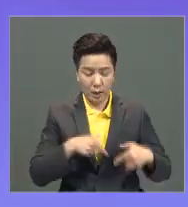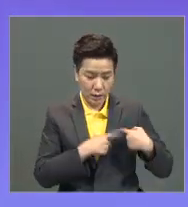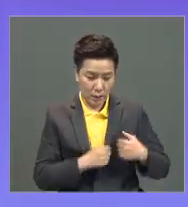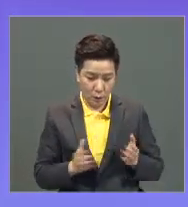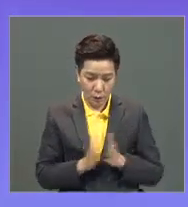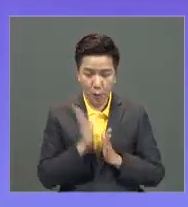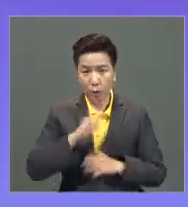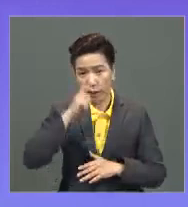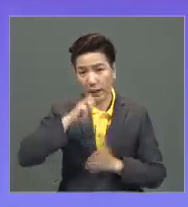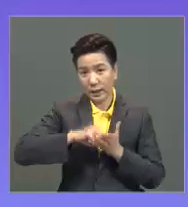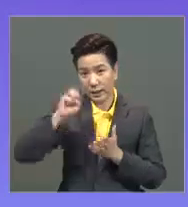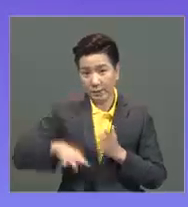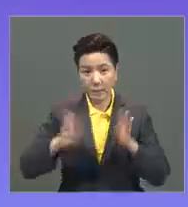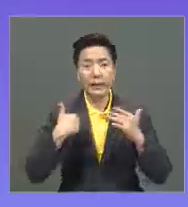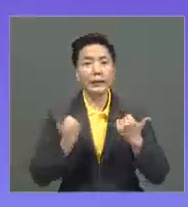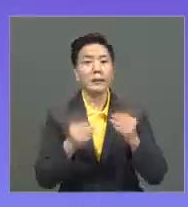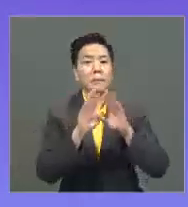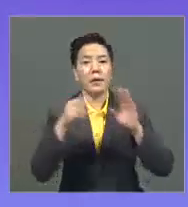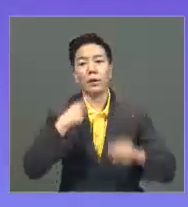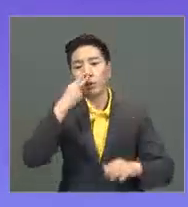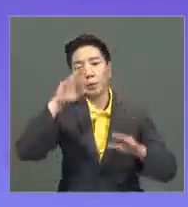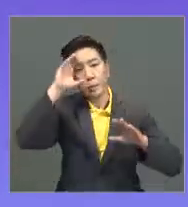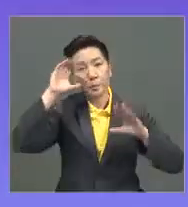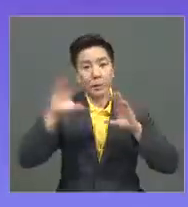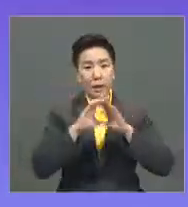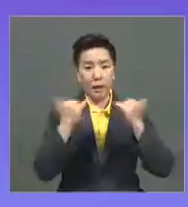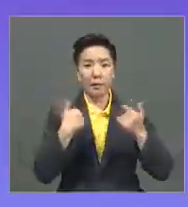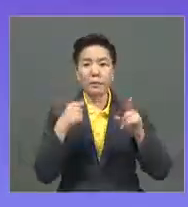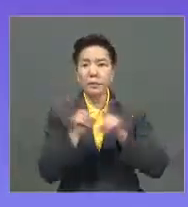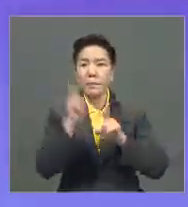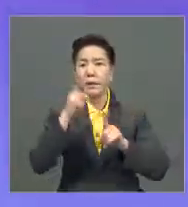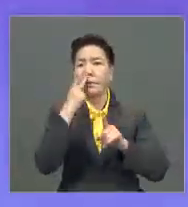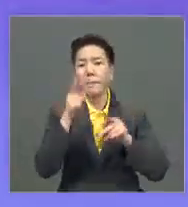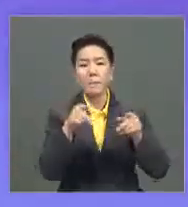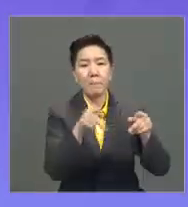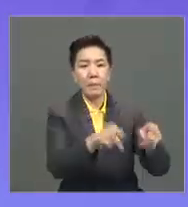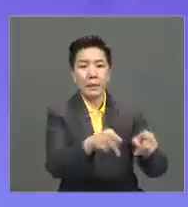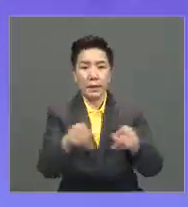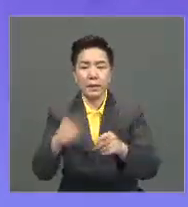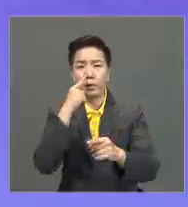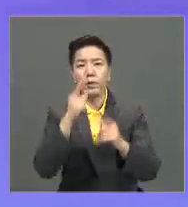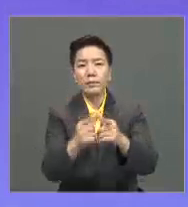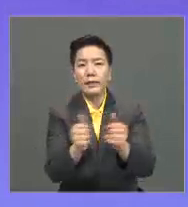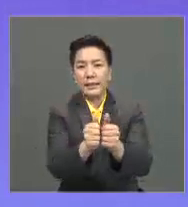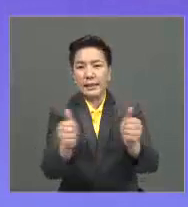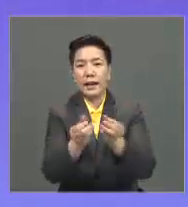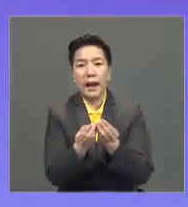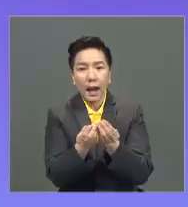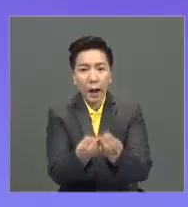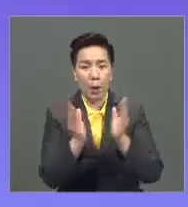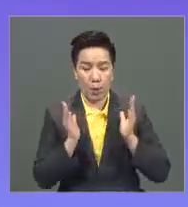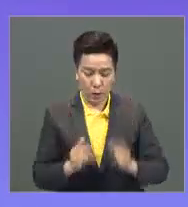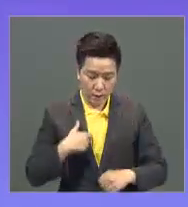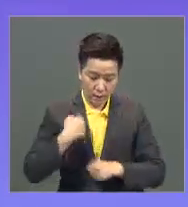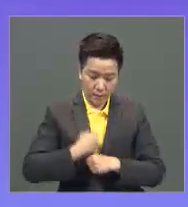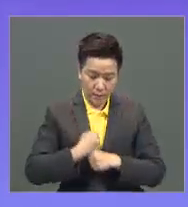ใช่นะคะนอกจากการเปิดตัวรายการภาพที่คุณผู้ชมเห็นอยู่เนี่ยนะคะก็เป็นการประกอบพิธีนะเพื่อความเป็นสิริมงคลให้กับทั้งบุค